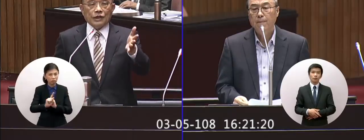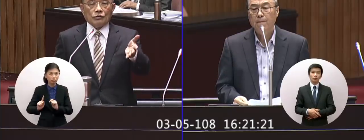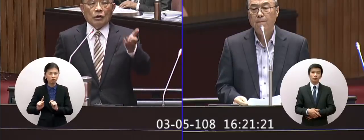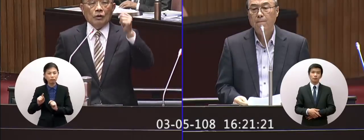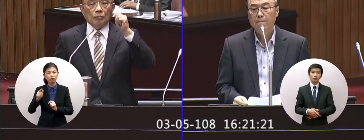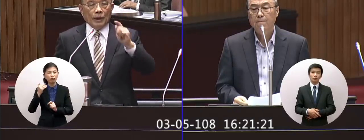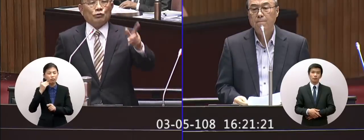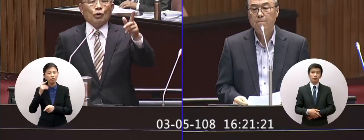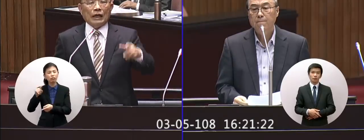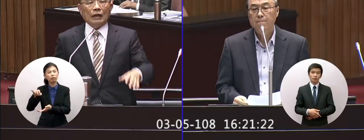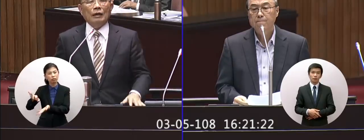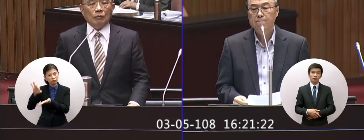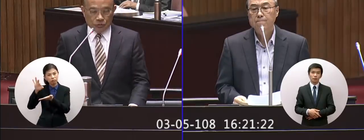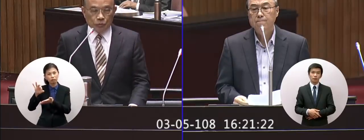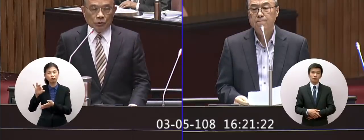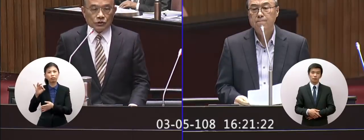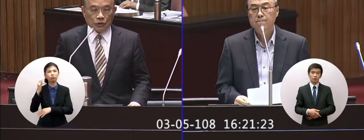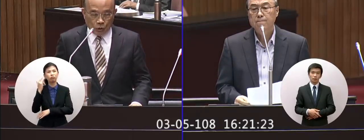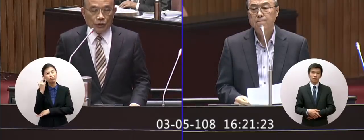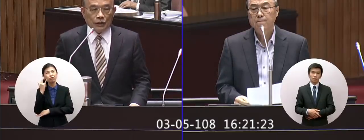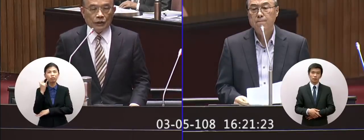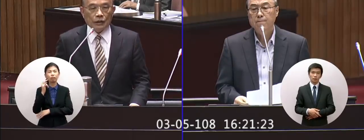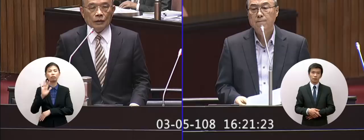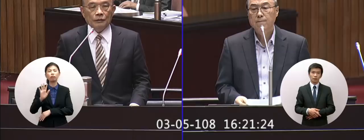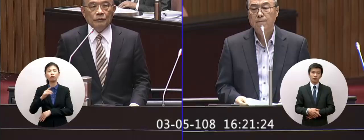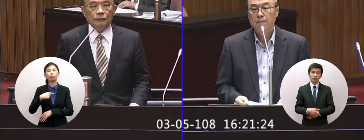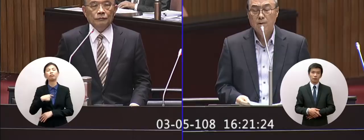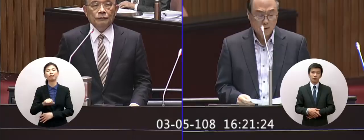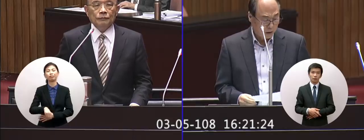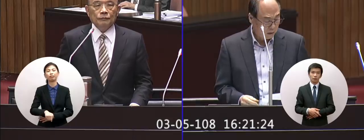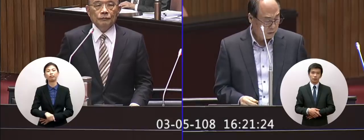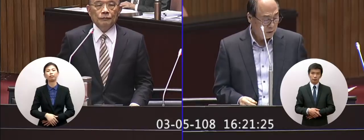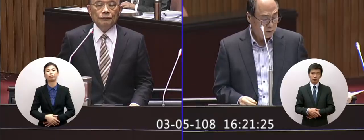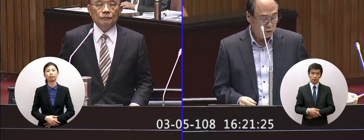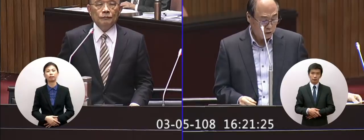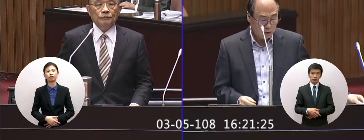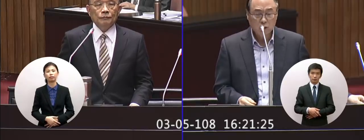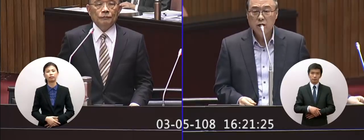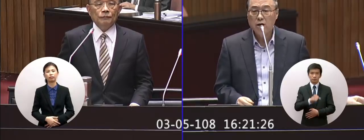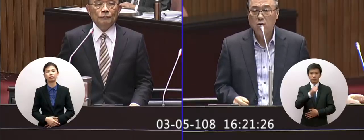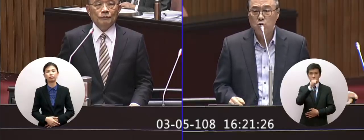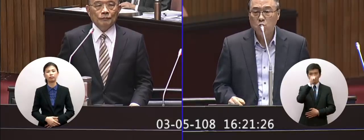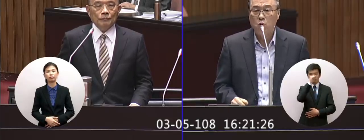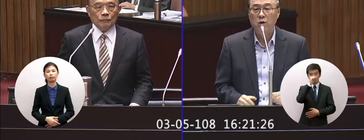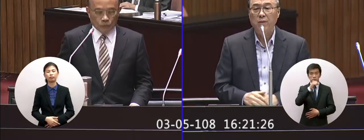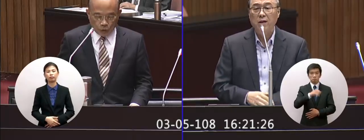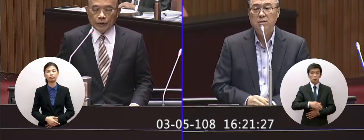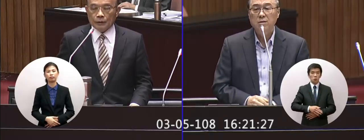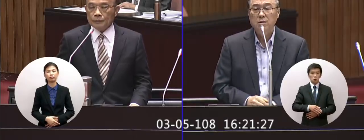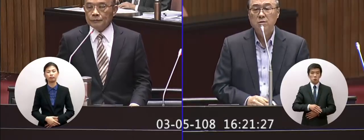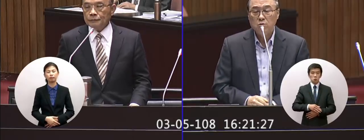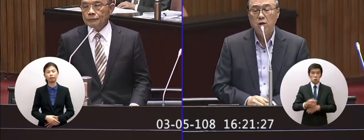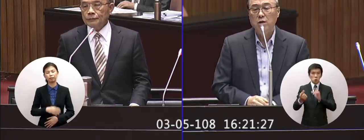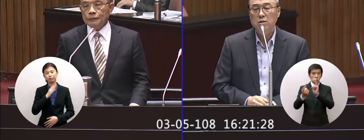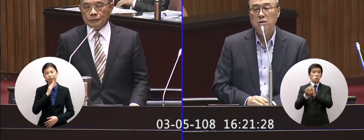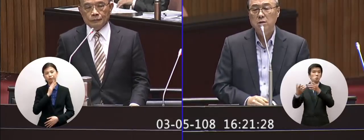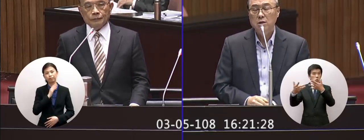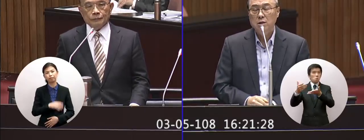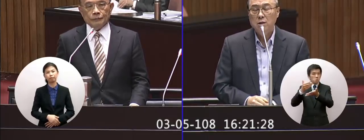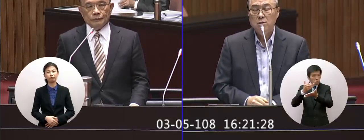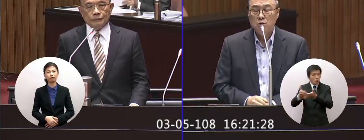委员指教说不要坐等，我是同意的。 绝对应该要有作为嘛， 对， 对不